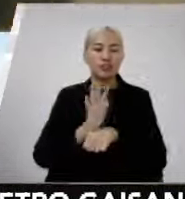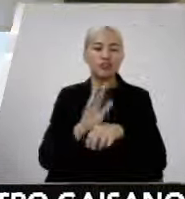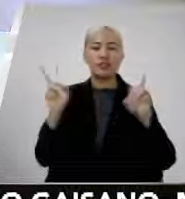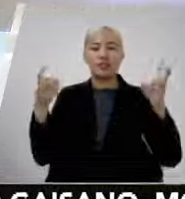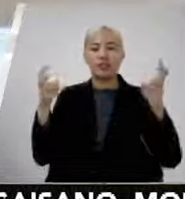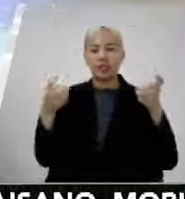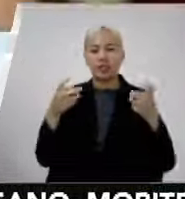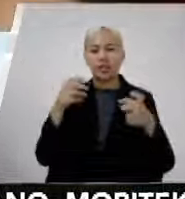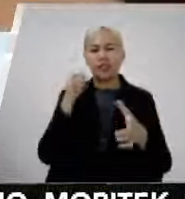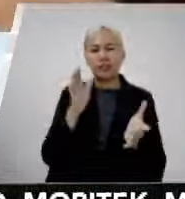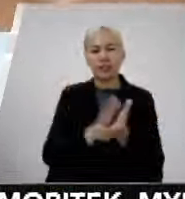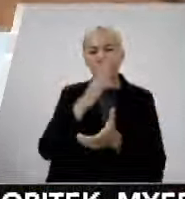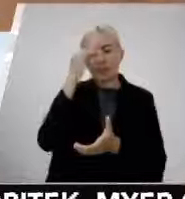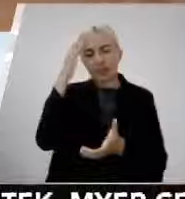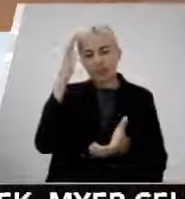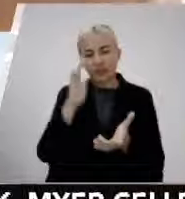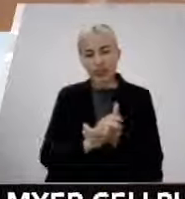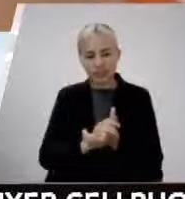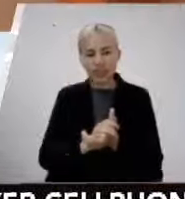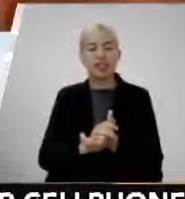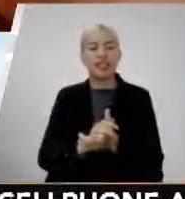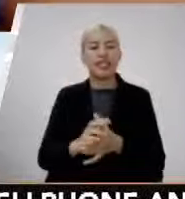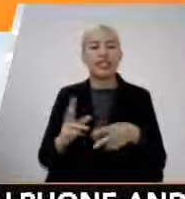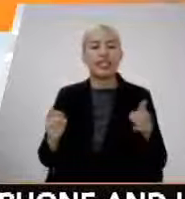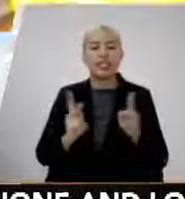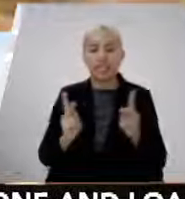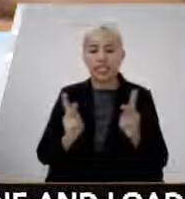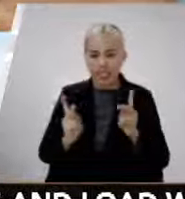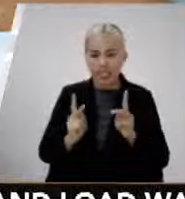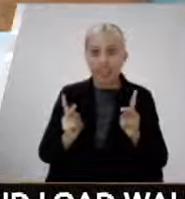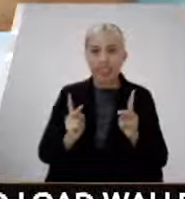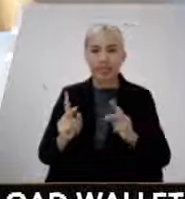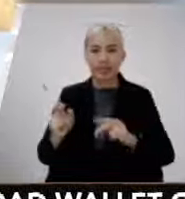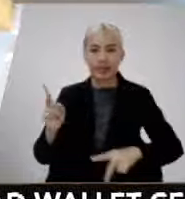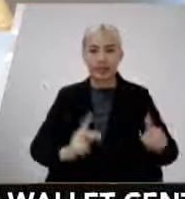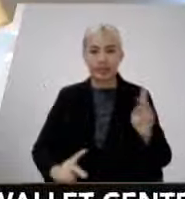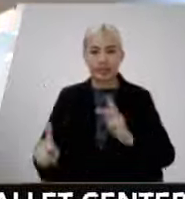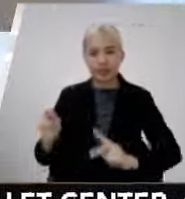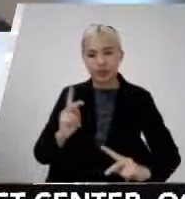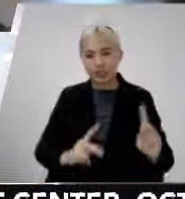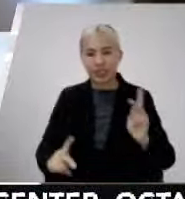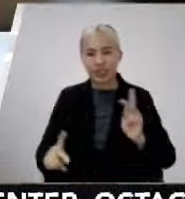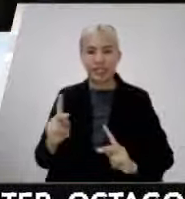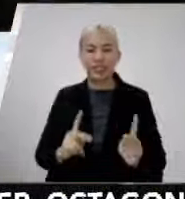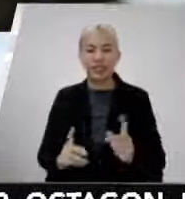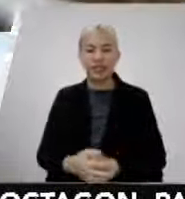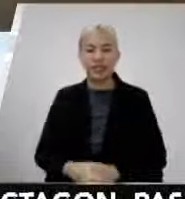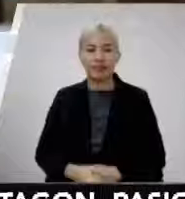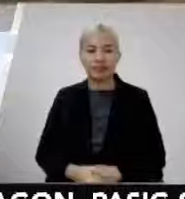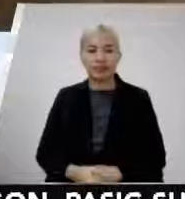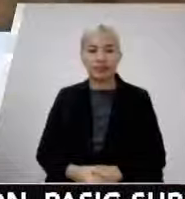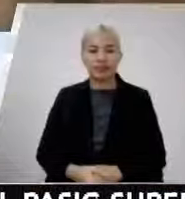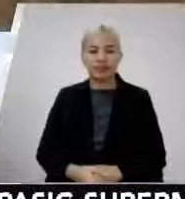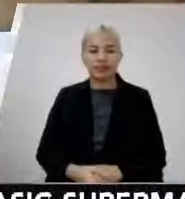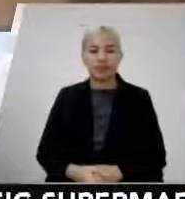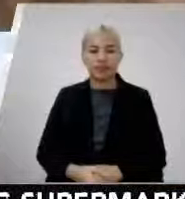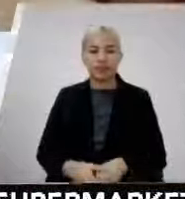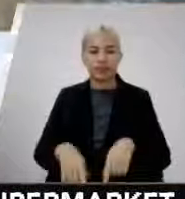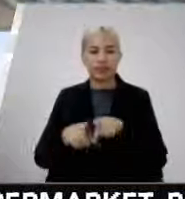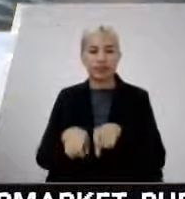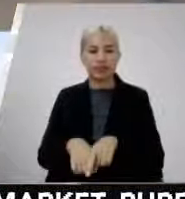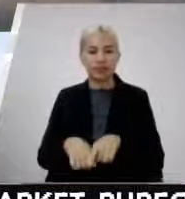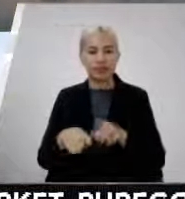vibes naman ang isinukli ng bidang sina Jasmine Curtis Smith, Liza Lopez at Joem Bascon. Present din ang sparkle stars sina